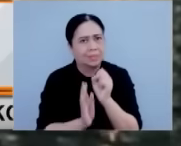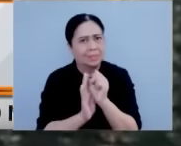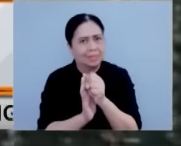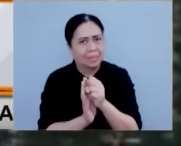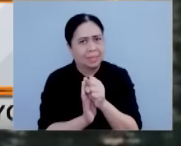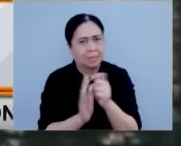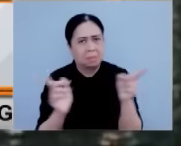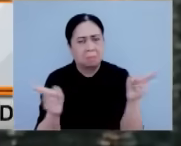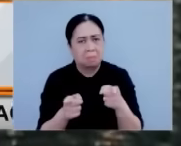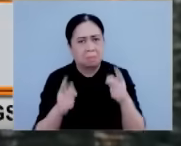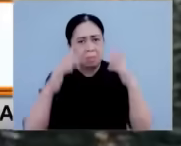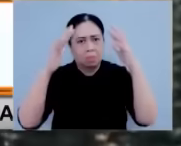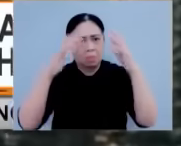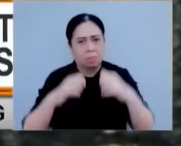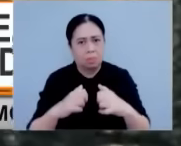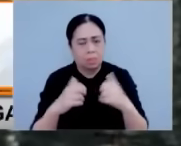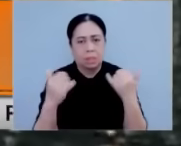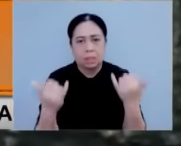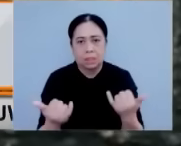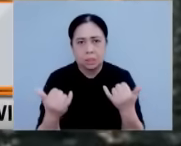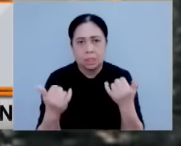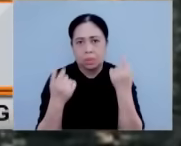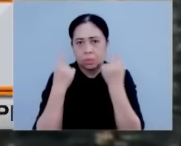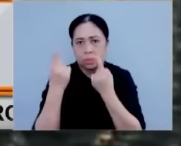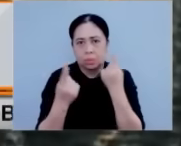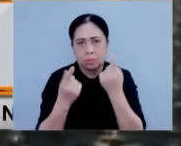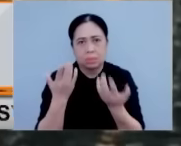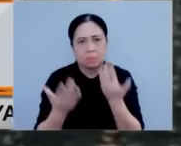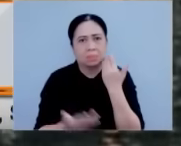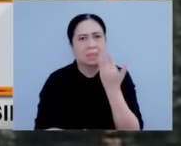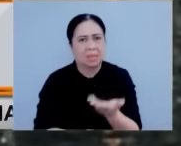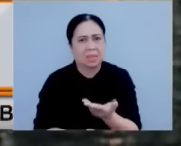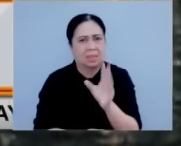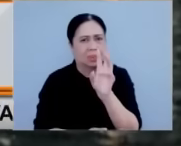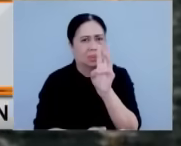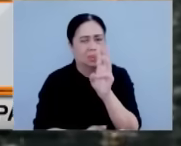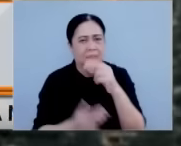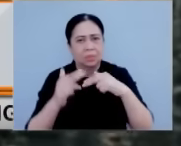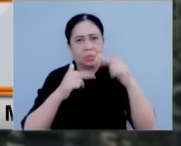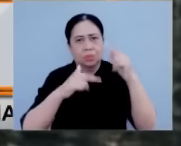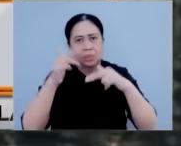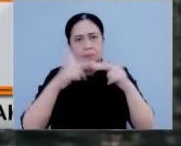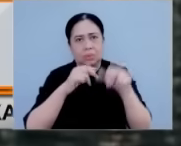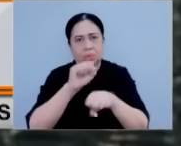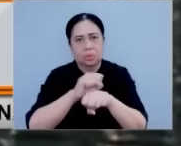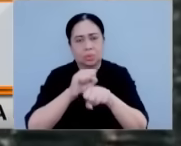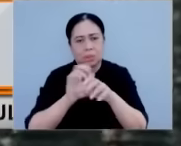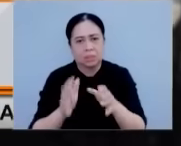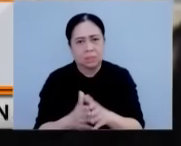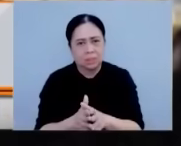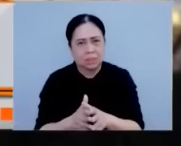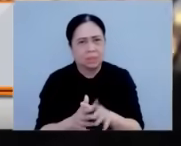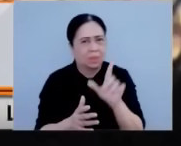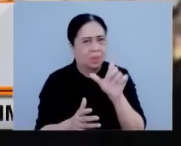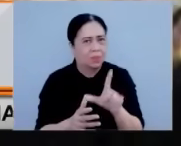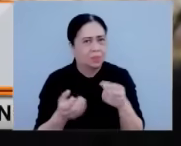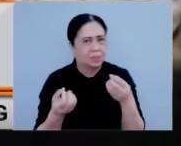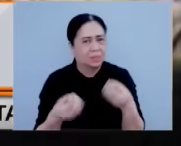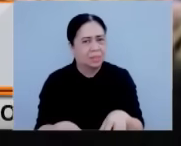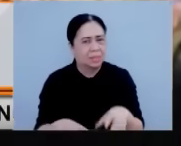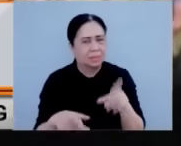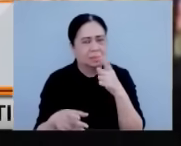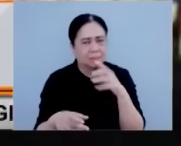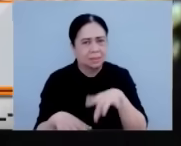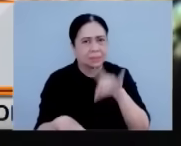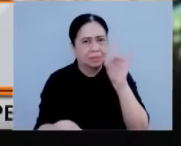pagbagsak nito. Sa ngayon, pinangangambahang patay na ang anim na construction workers. Maliit na raw kasi ang chance ang makuha sila ng buhay sa